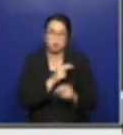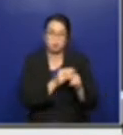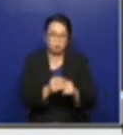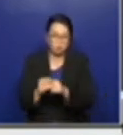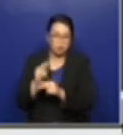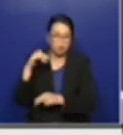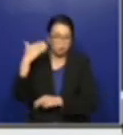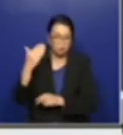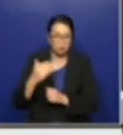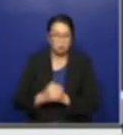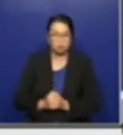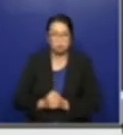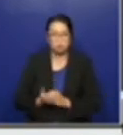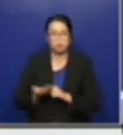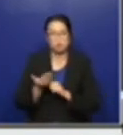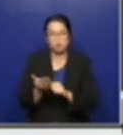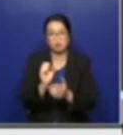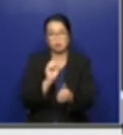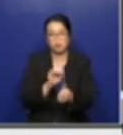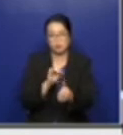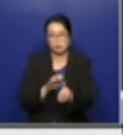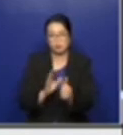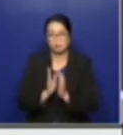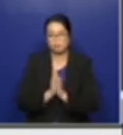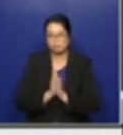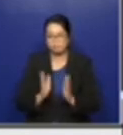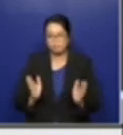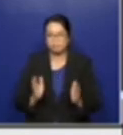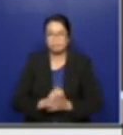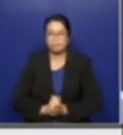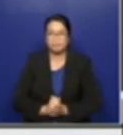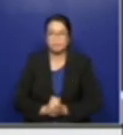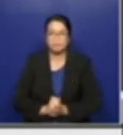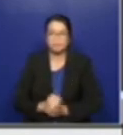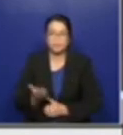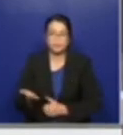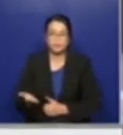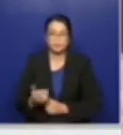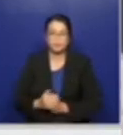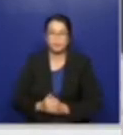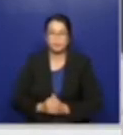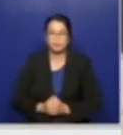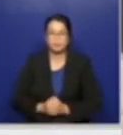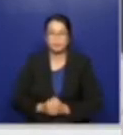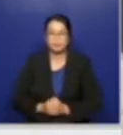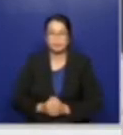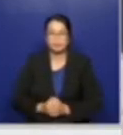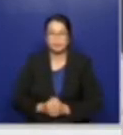ไงนะครับขอเสนอแนะอย่างนี้ครับขอบคุณครับ ขอบคุณครับต่อไปเชิญคุณกิติศักดิ์คณาสวัสดิ์ครับ